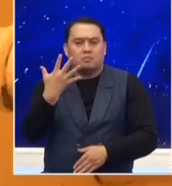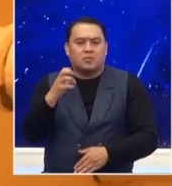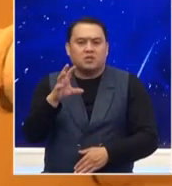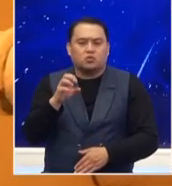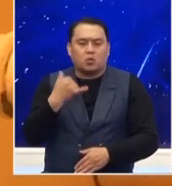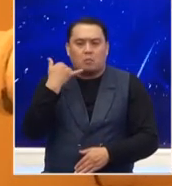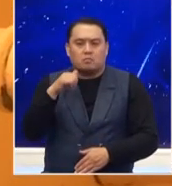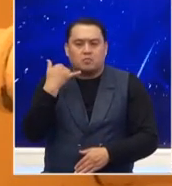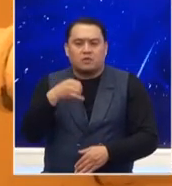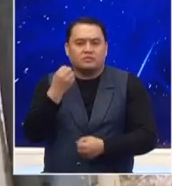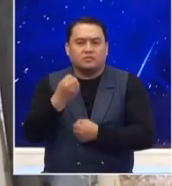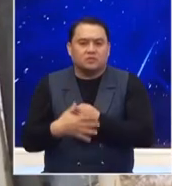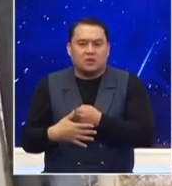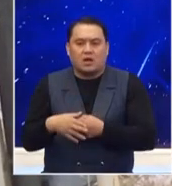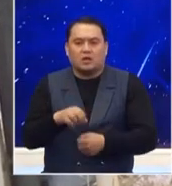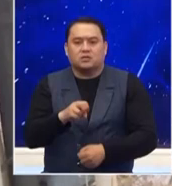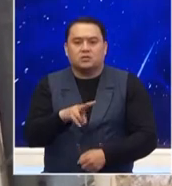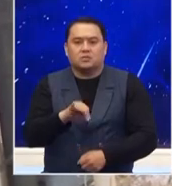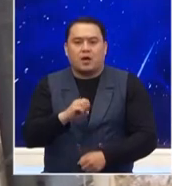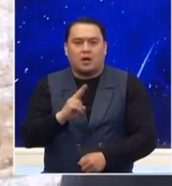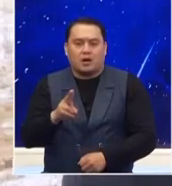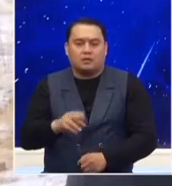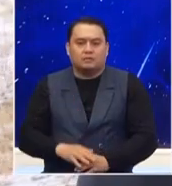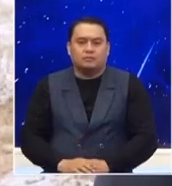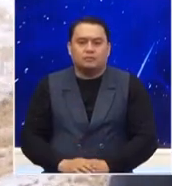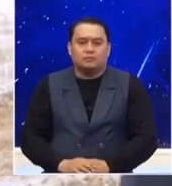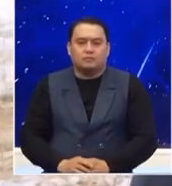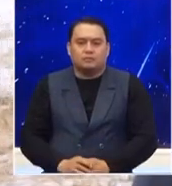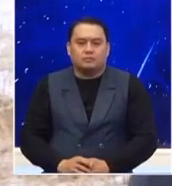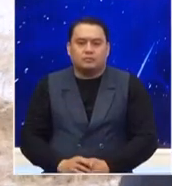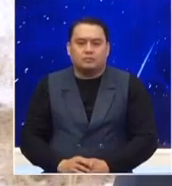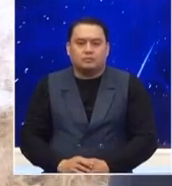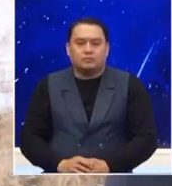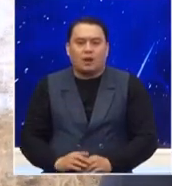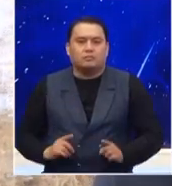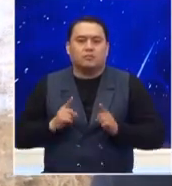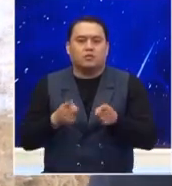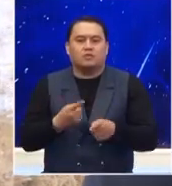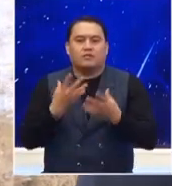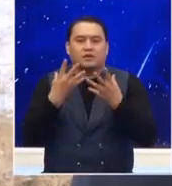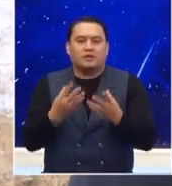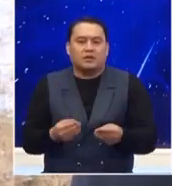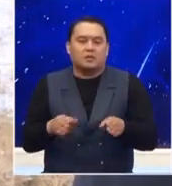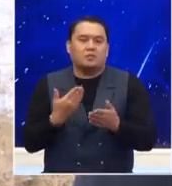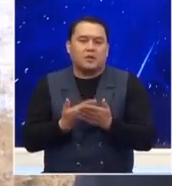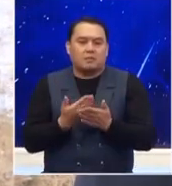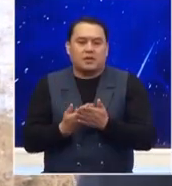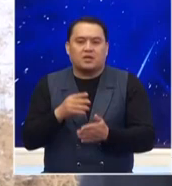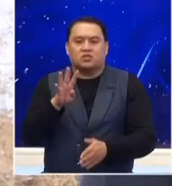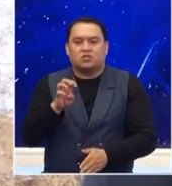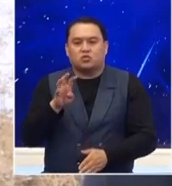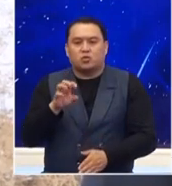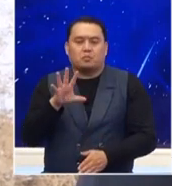звонков поступает в колл-центр «КазТрансГазаймака». Аварийно-диспетчерскую службу поступает в день где-то